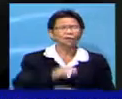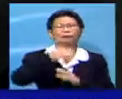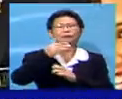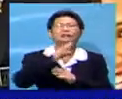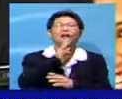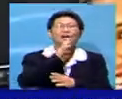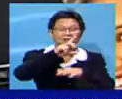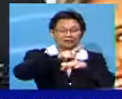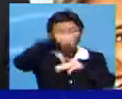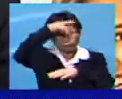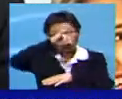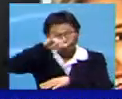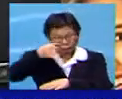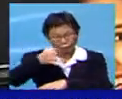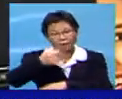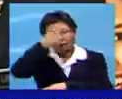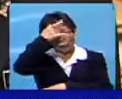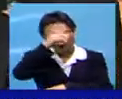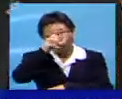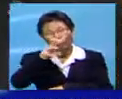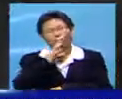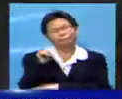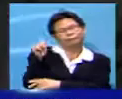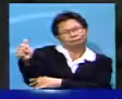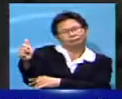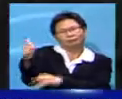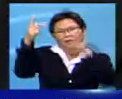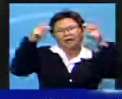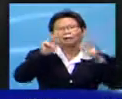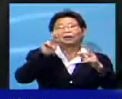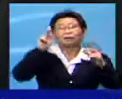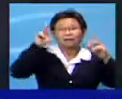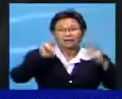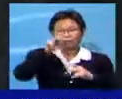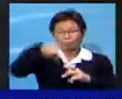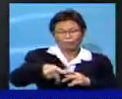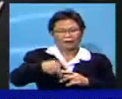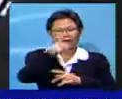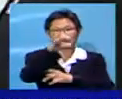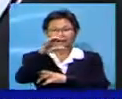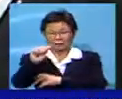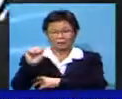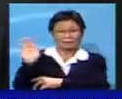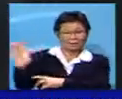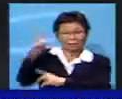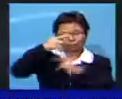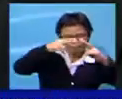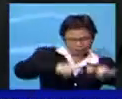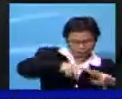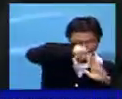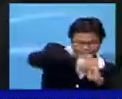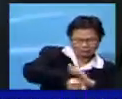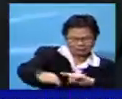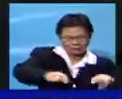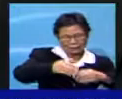Bercakap di Putrajaya, beliau berkata perkara itu diserahkan kepada Ketua Pengarah DCA Datuk Seri Azharuddin Abdul Rahman untuk siasatan lanjut.